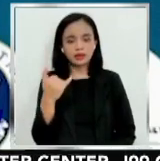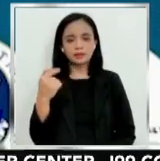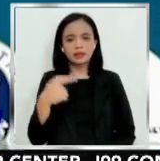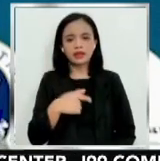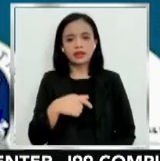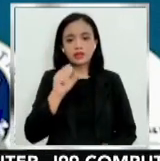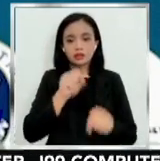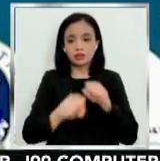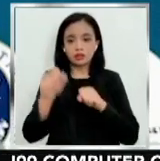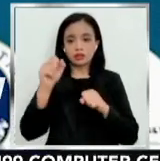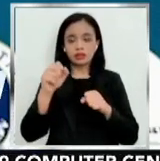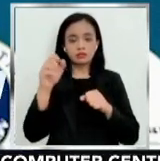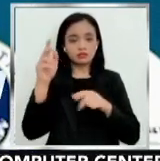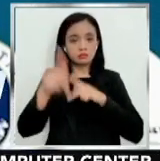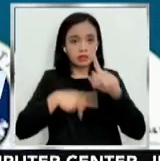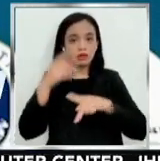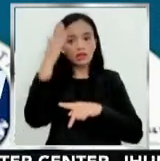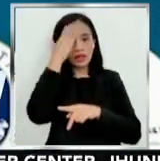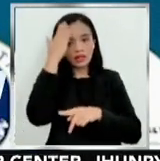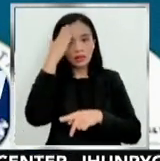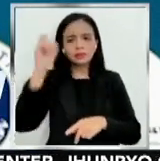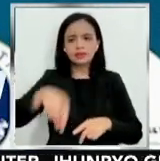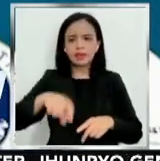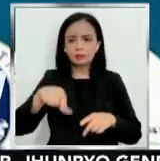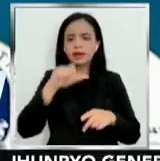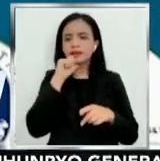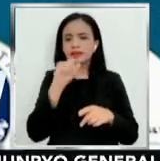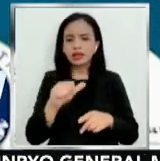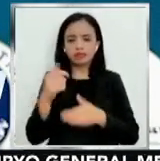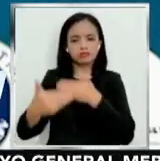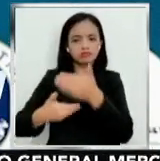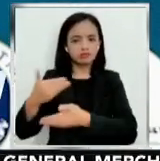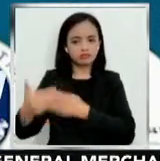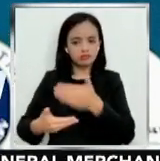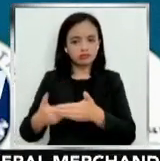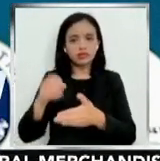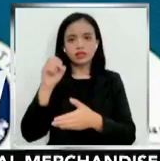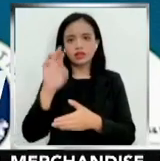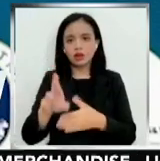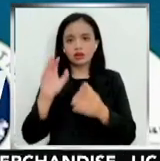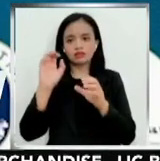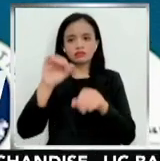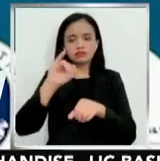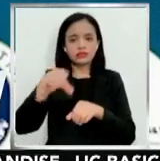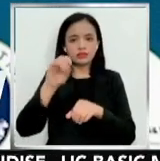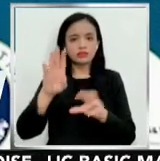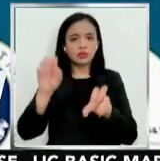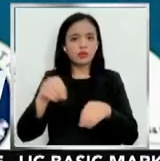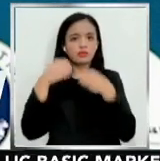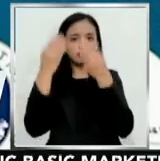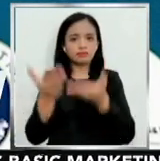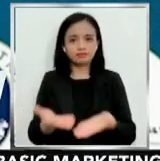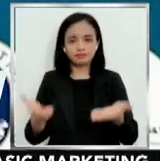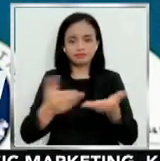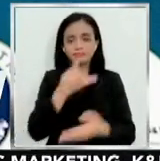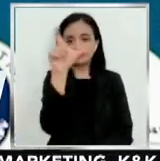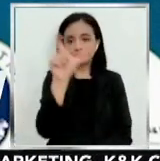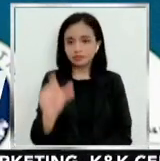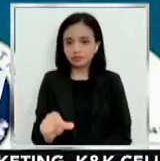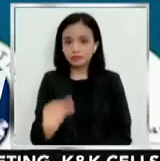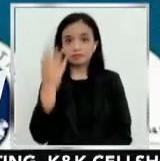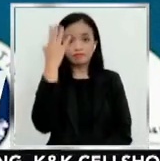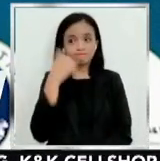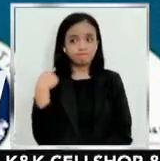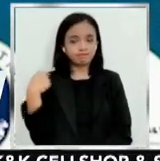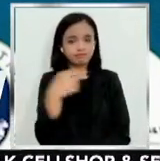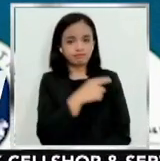na huwag dapat sila makipag-transaction for job offers here in Italy. Kasi based na rin sa aming pag-uusap sa